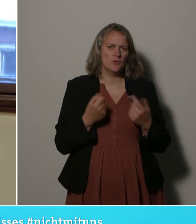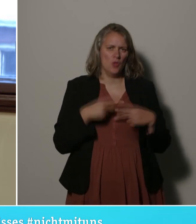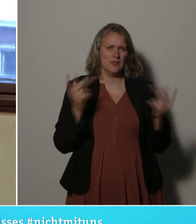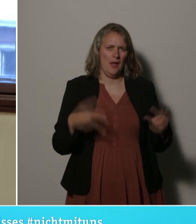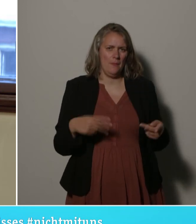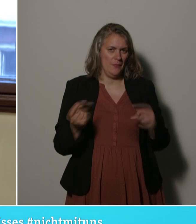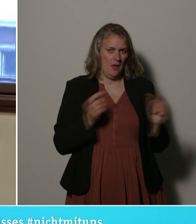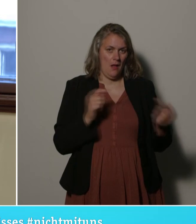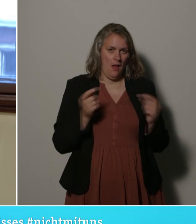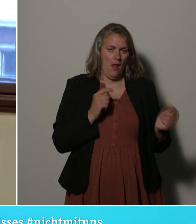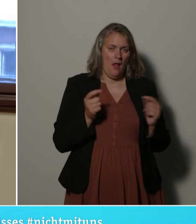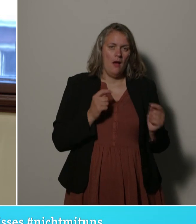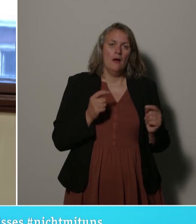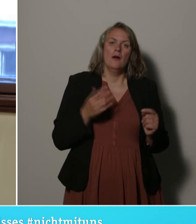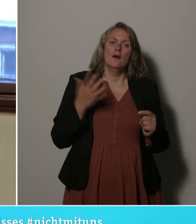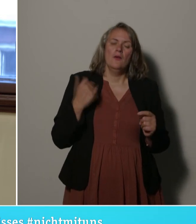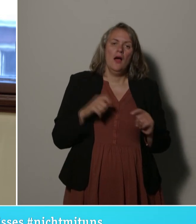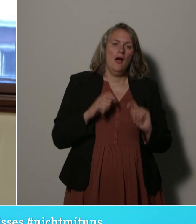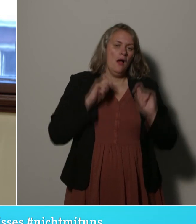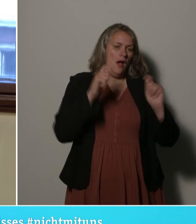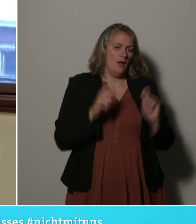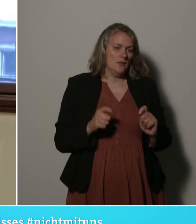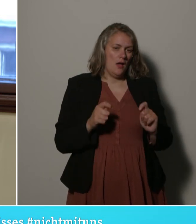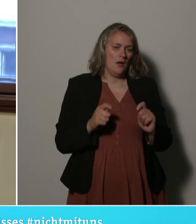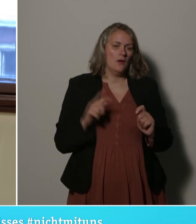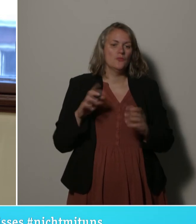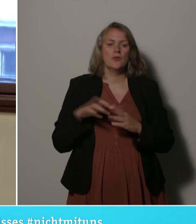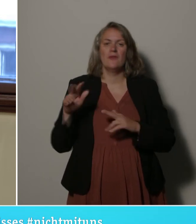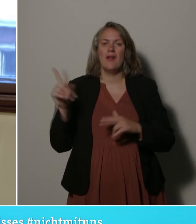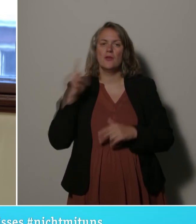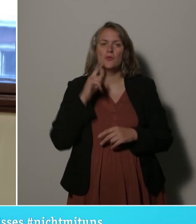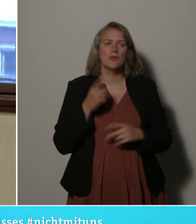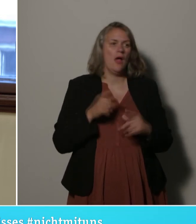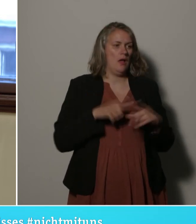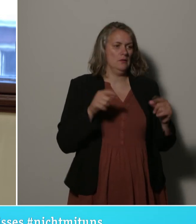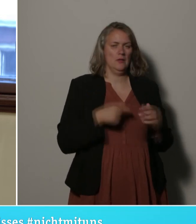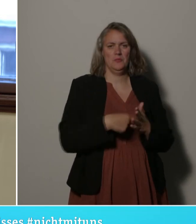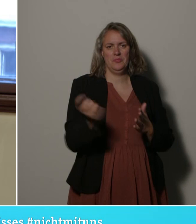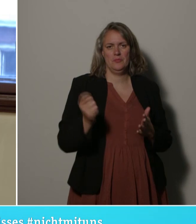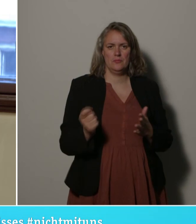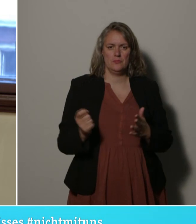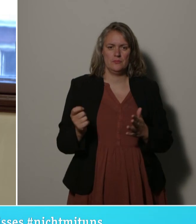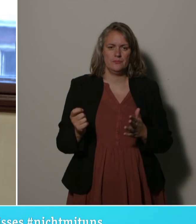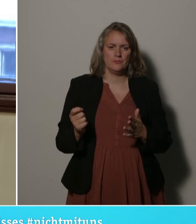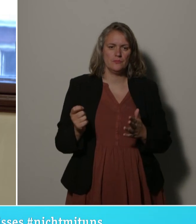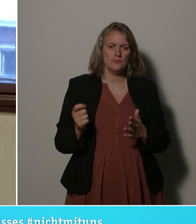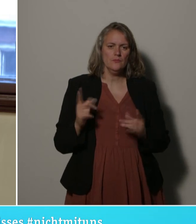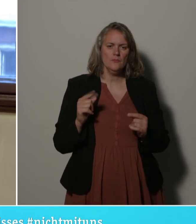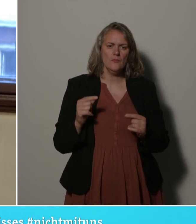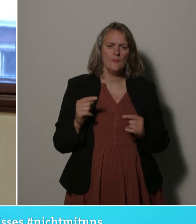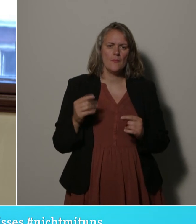Haushaltssicherungskonzept diskutiert waren, gab es den Antrag der Stadtverwaltung, das Ticket ganz zu streichen, und es wurde von